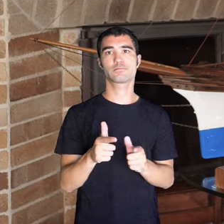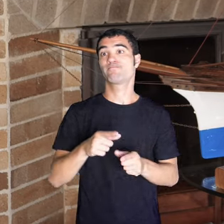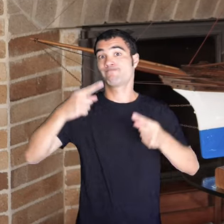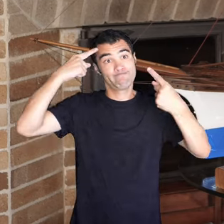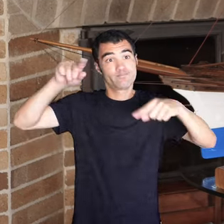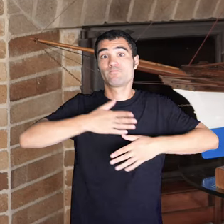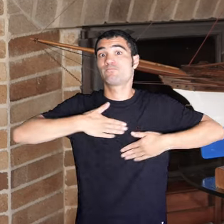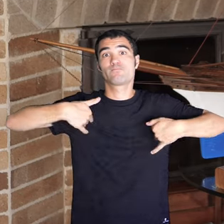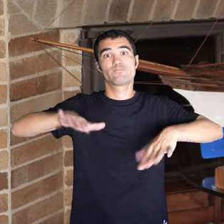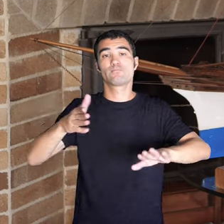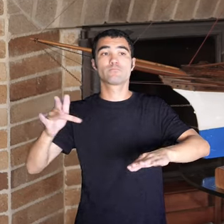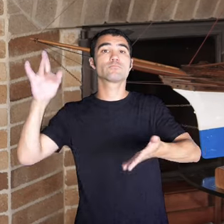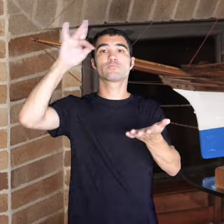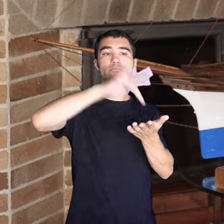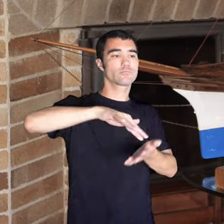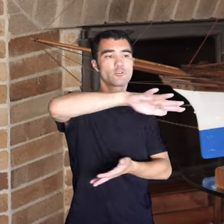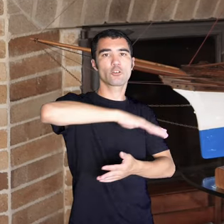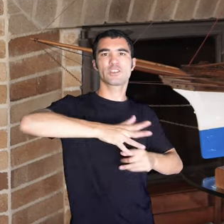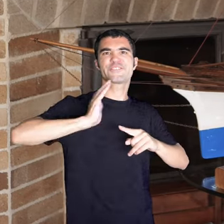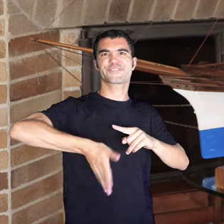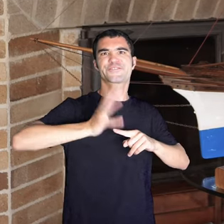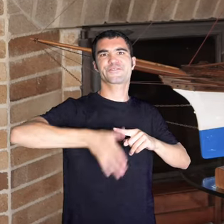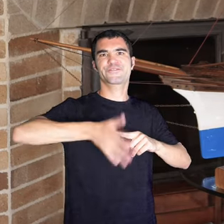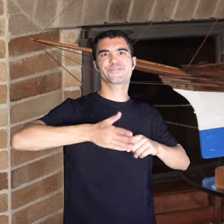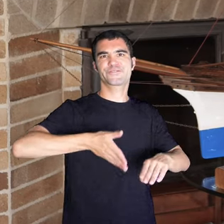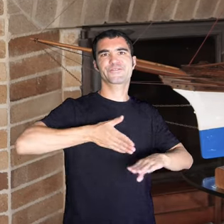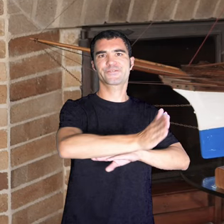fos fins a una serradora.